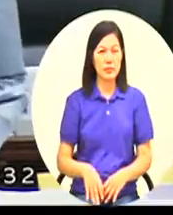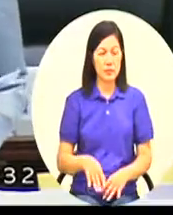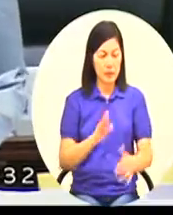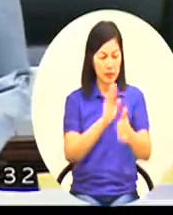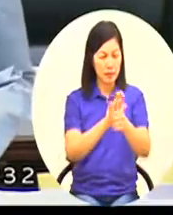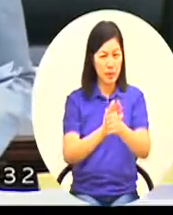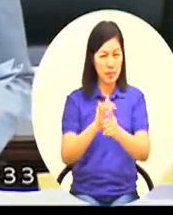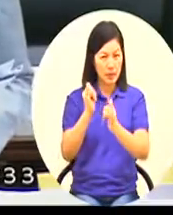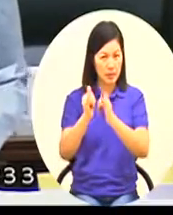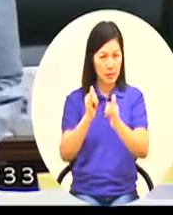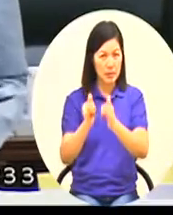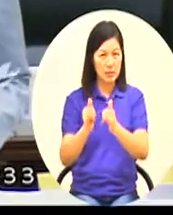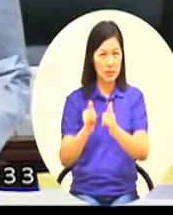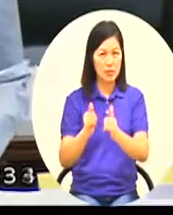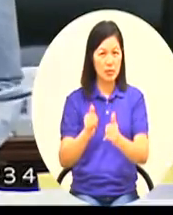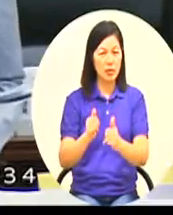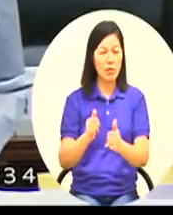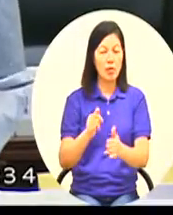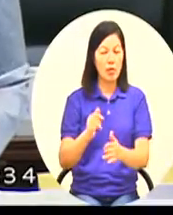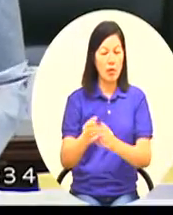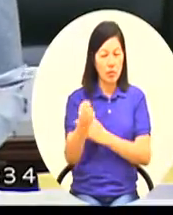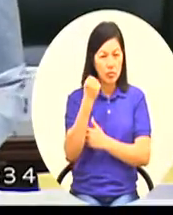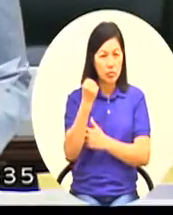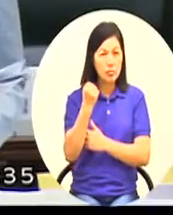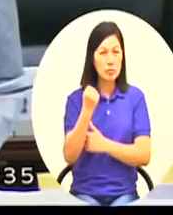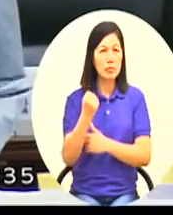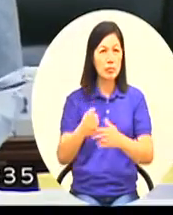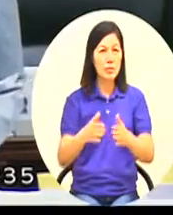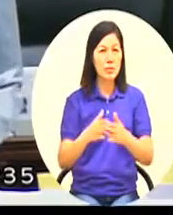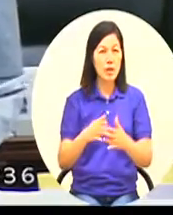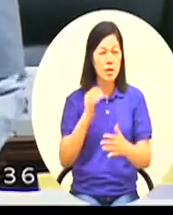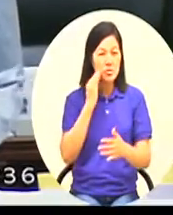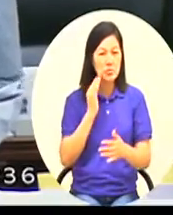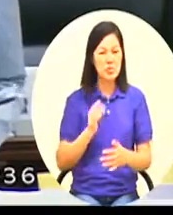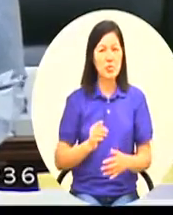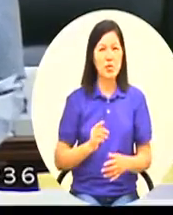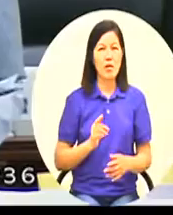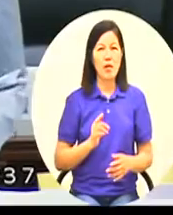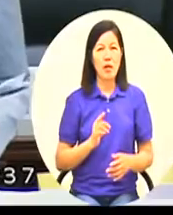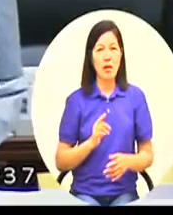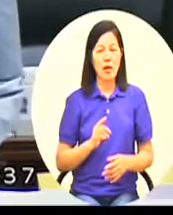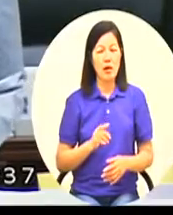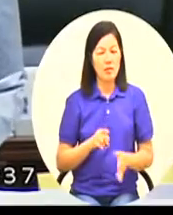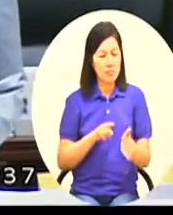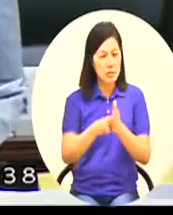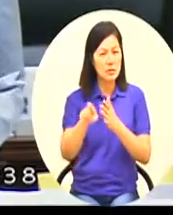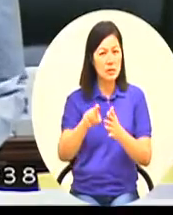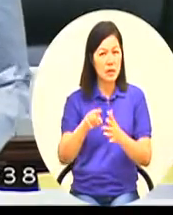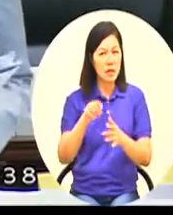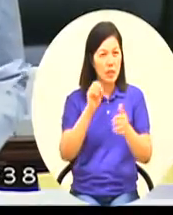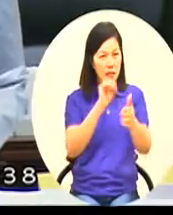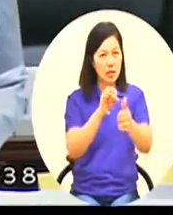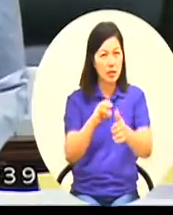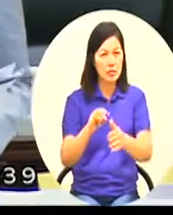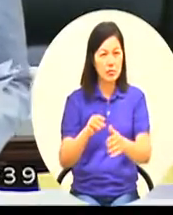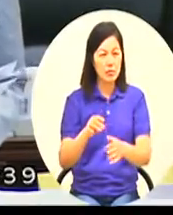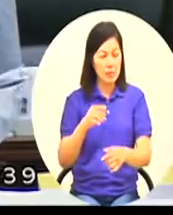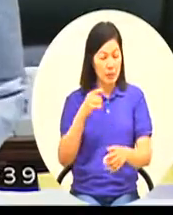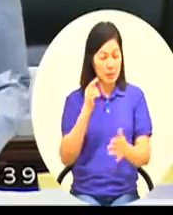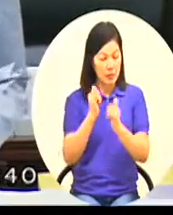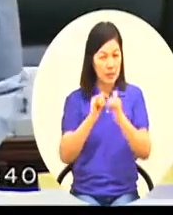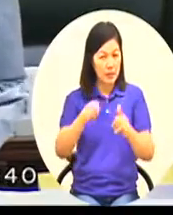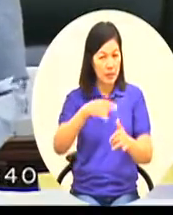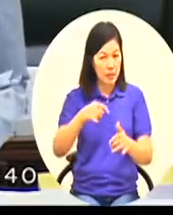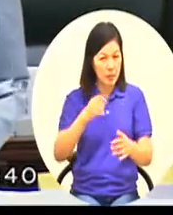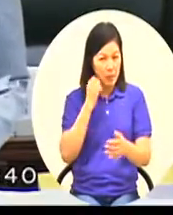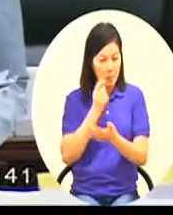民众嘛，然后为我们的市民去努力的。那如果这样子直接或间接去反映到民众，可能他们要每个月再多支付